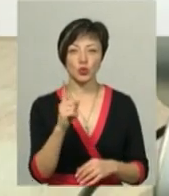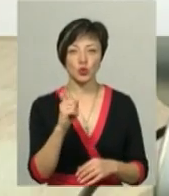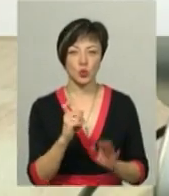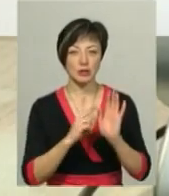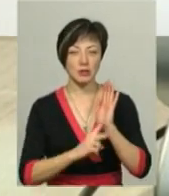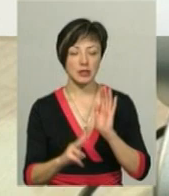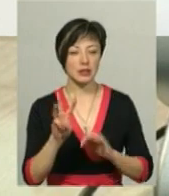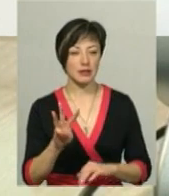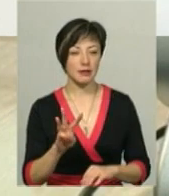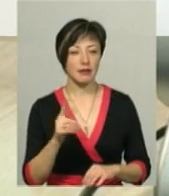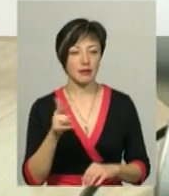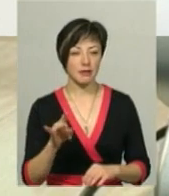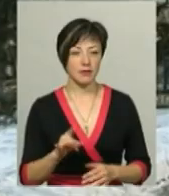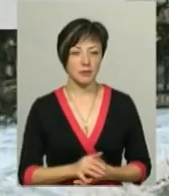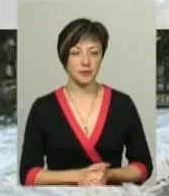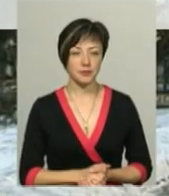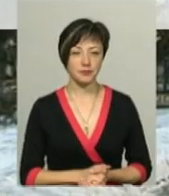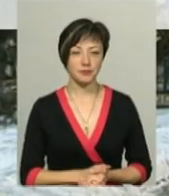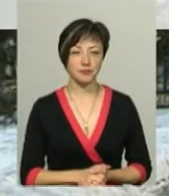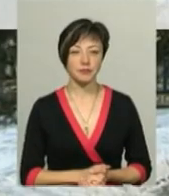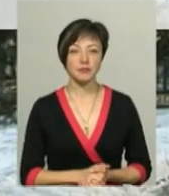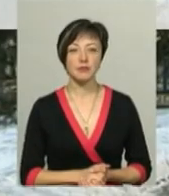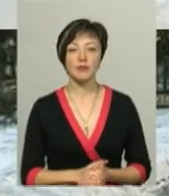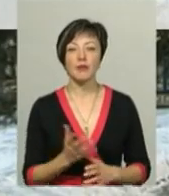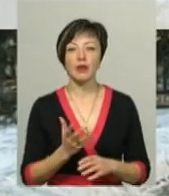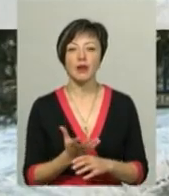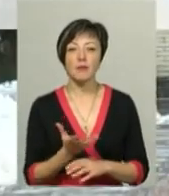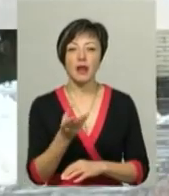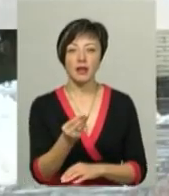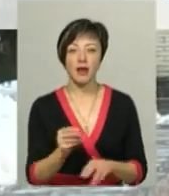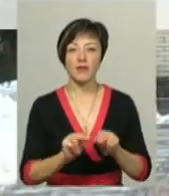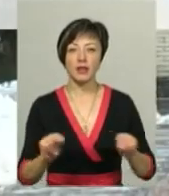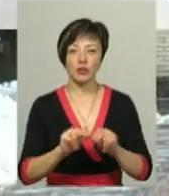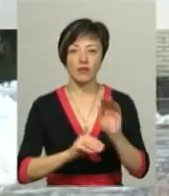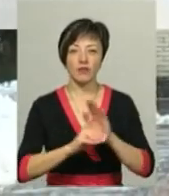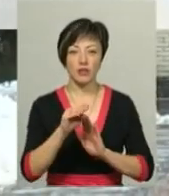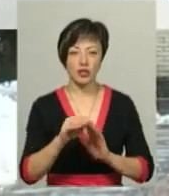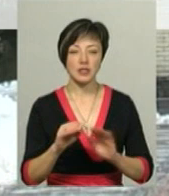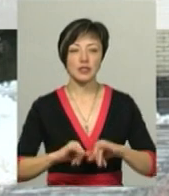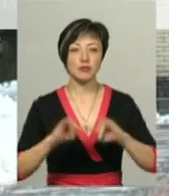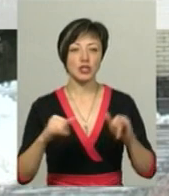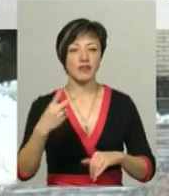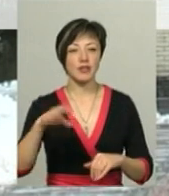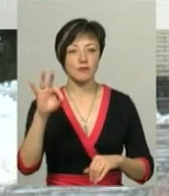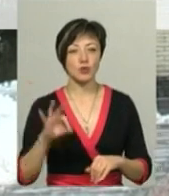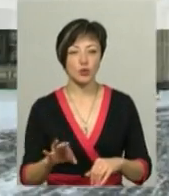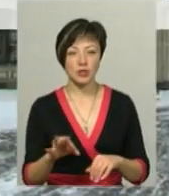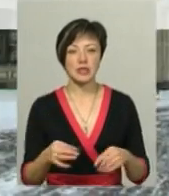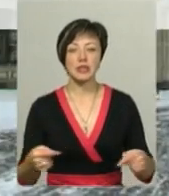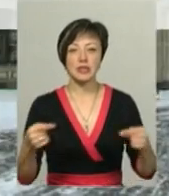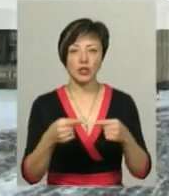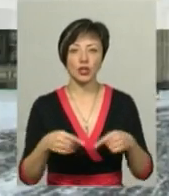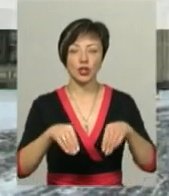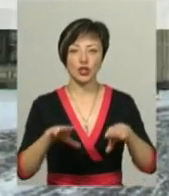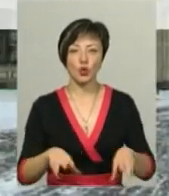4173 гривні. Зокрема, платня викладачів вишів збільшилася на 20%, згідно з рішенням уряду